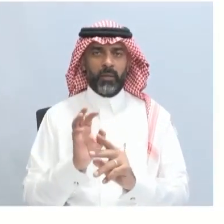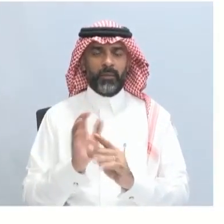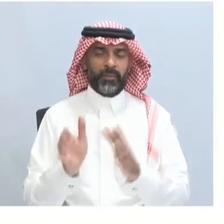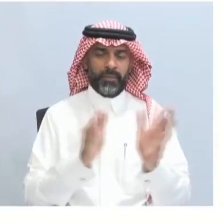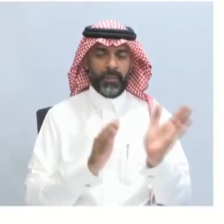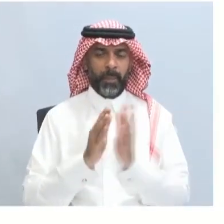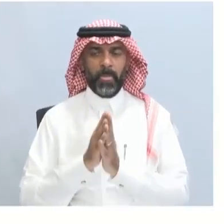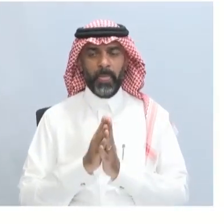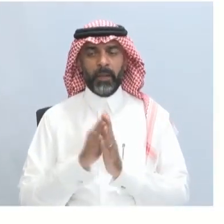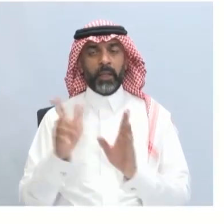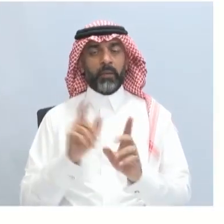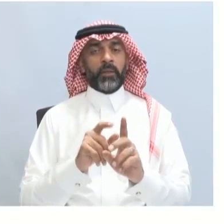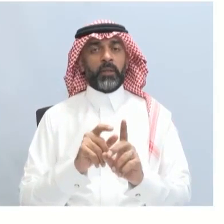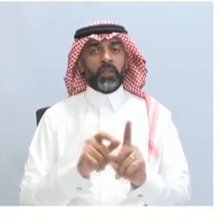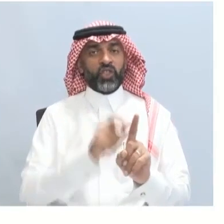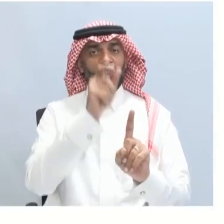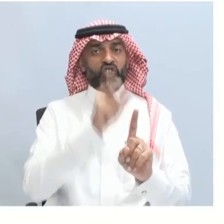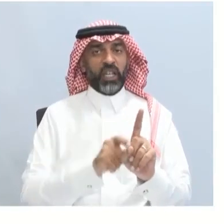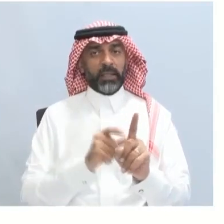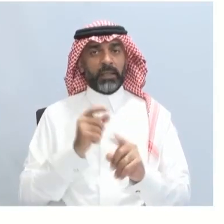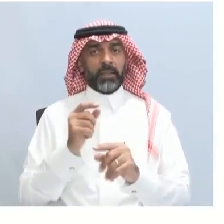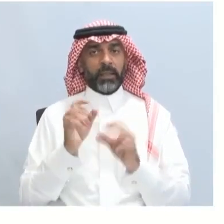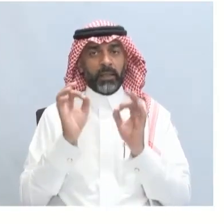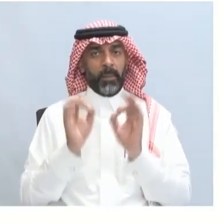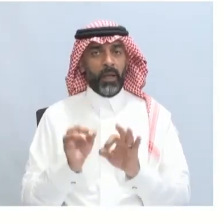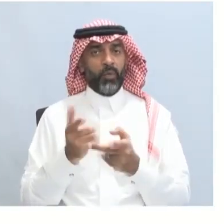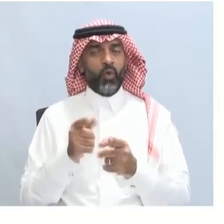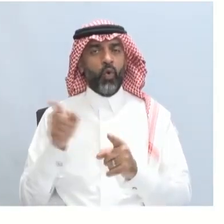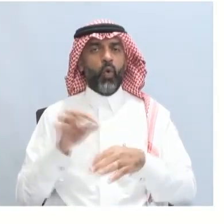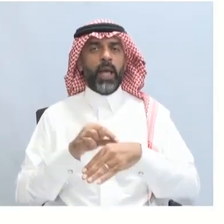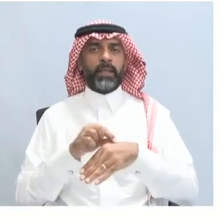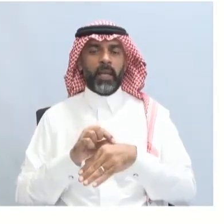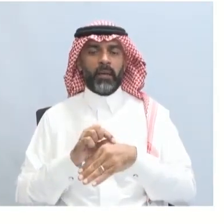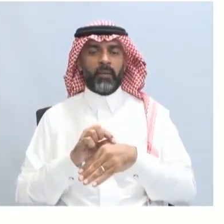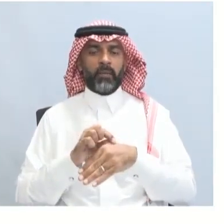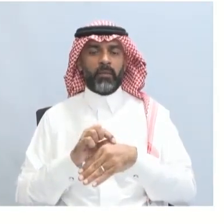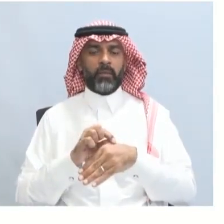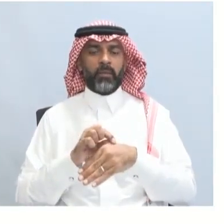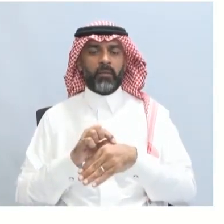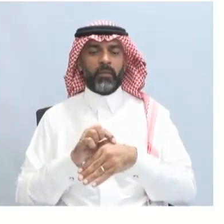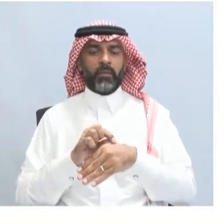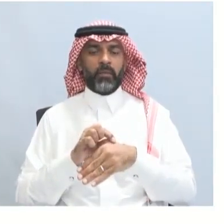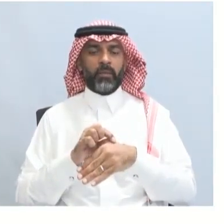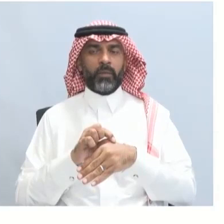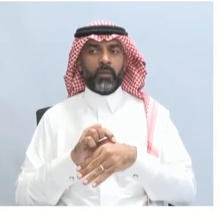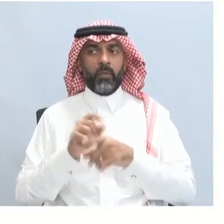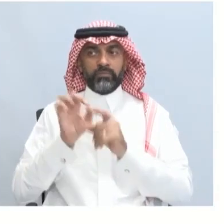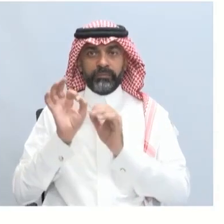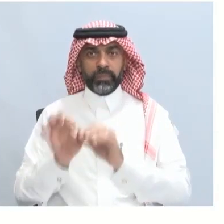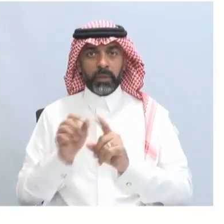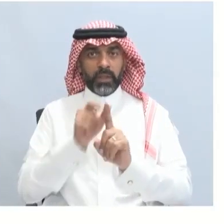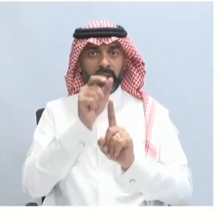الشخص الطبيعي انه الانسان والذي تثبت له الشخصيه القانونيه بماذا بمجرد